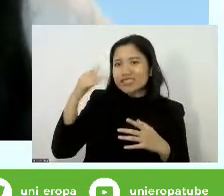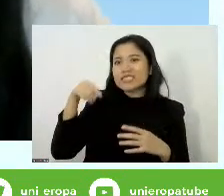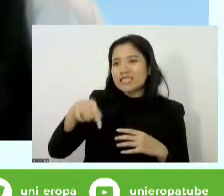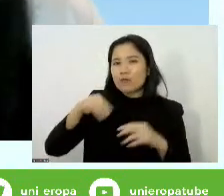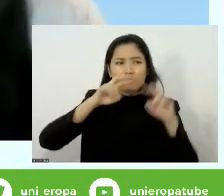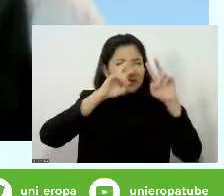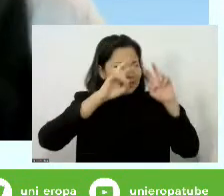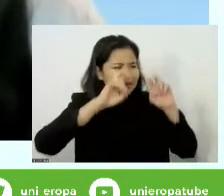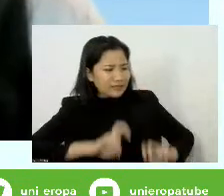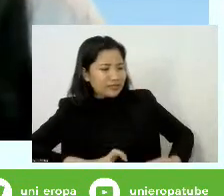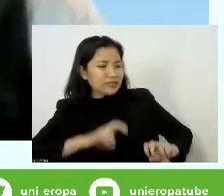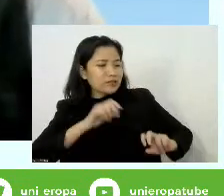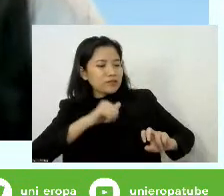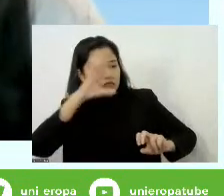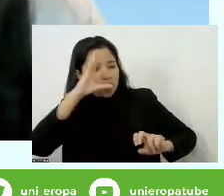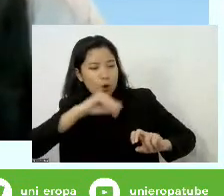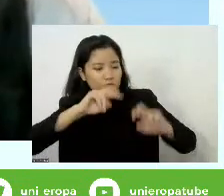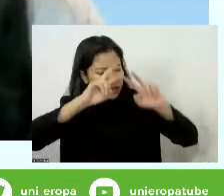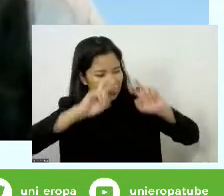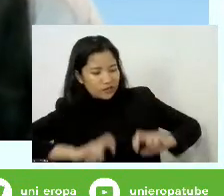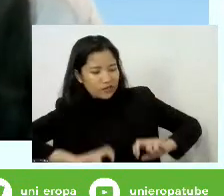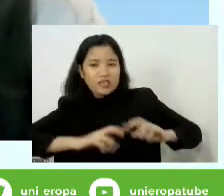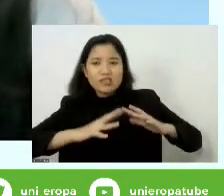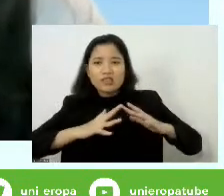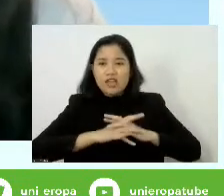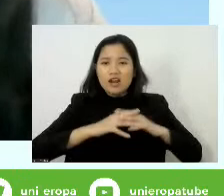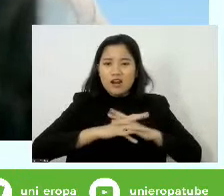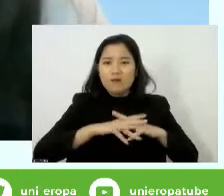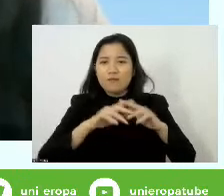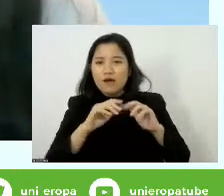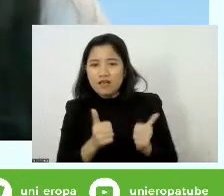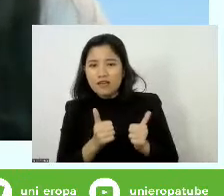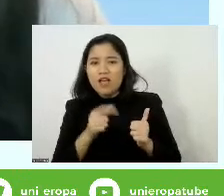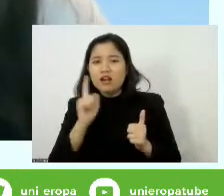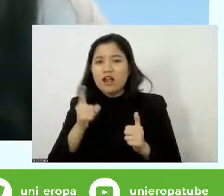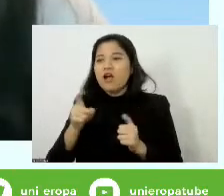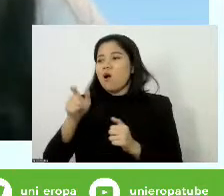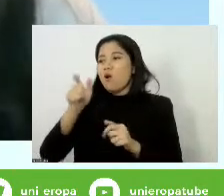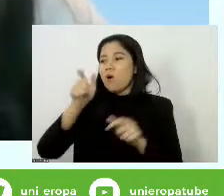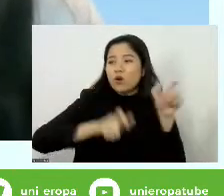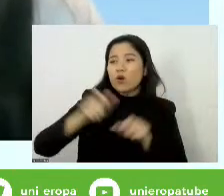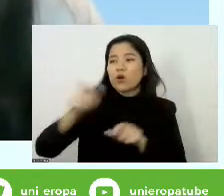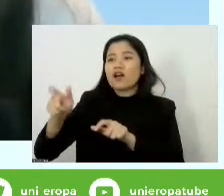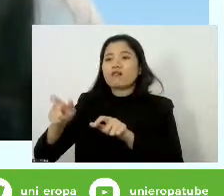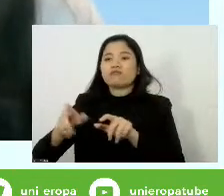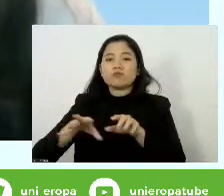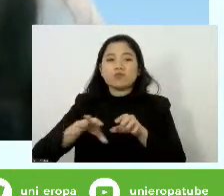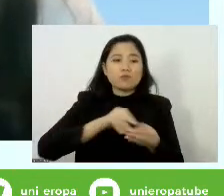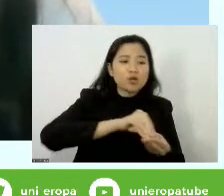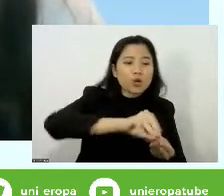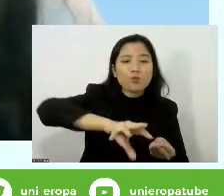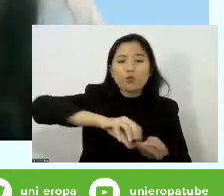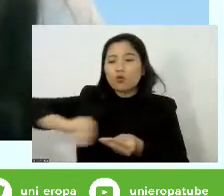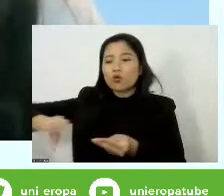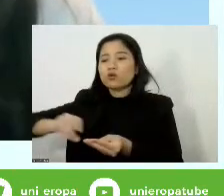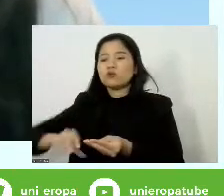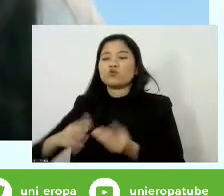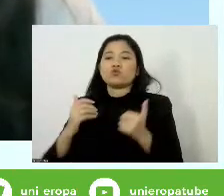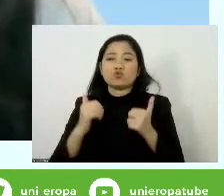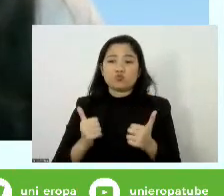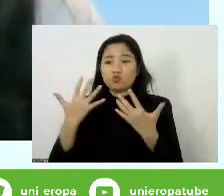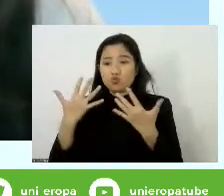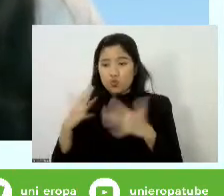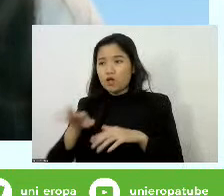peneliti he bisa ini meneliti tanah yang baik seperti apa sebagai burger juga udah ya kan untuk kebutuhan sehari-hari trus dari situ semua terinspirasi